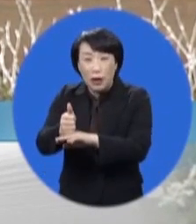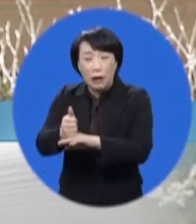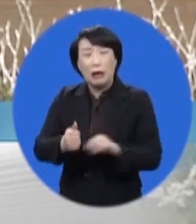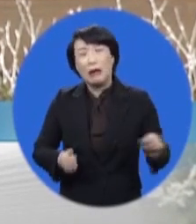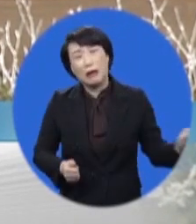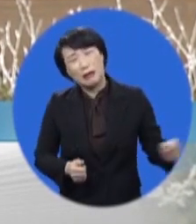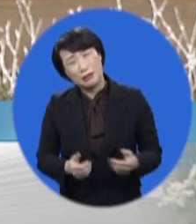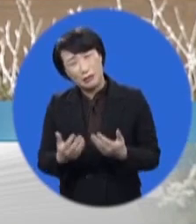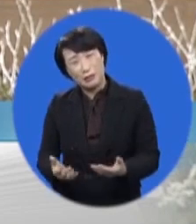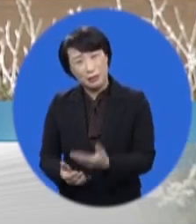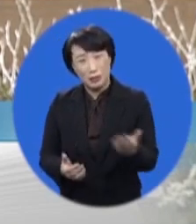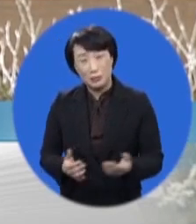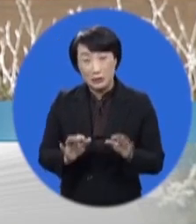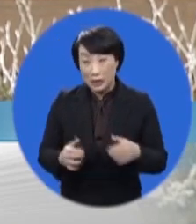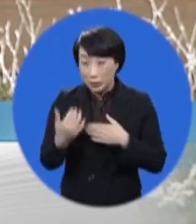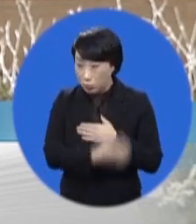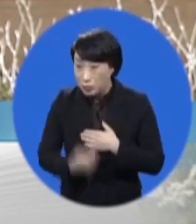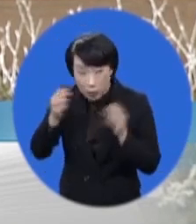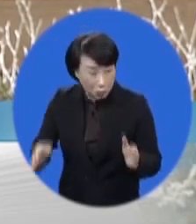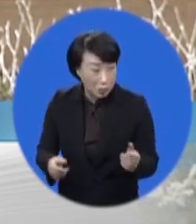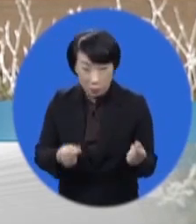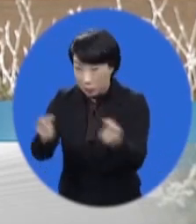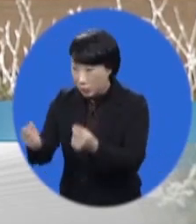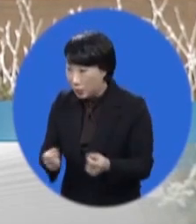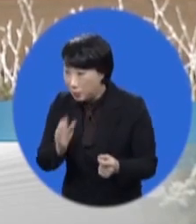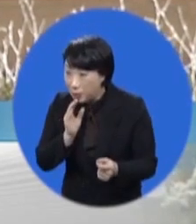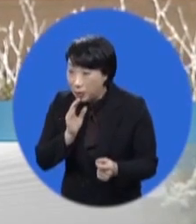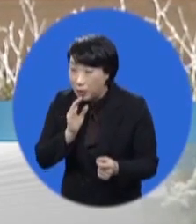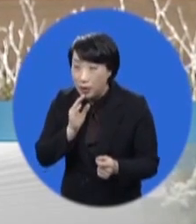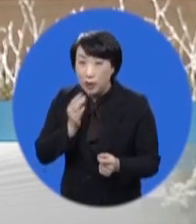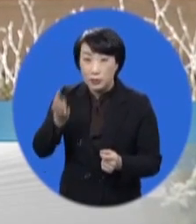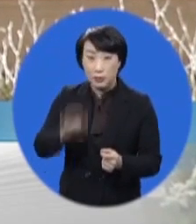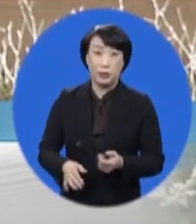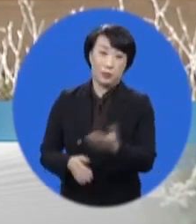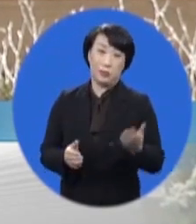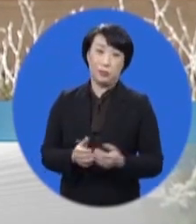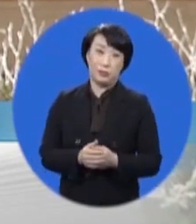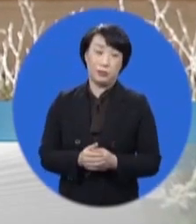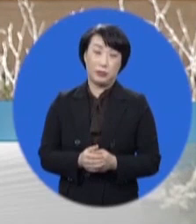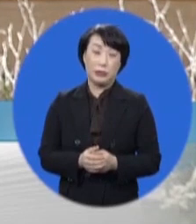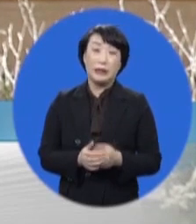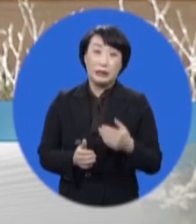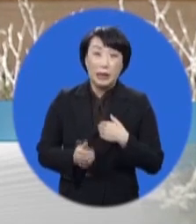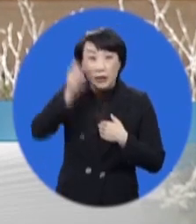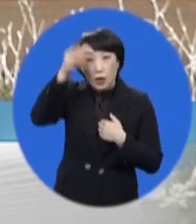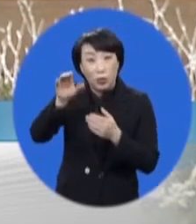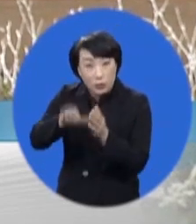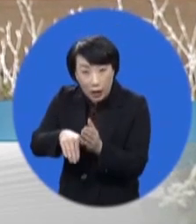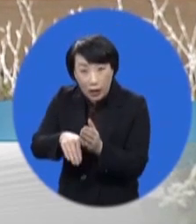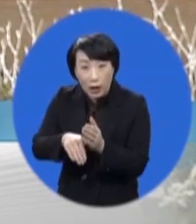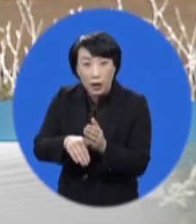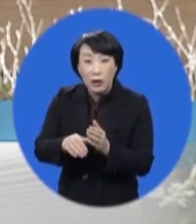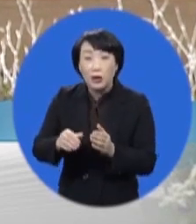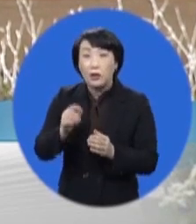여러분 육신의 때는 똑같이 살아도 똑같이 세월 속에 있어도 자기 영혼의 때를